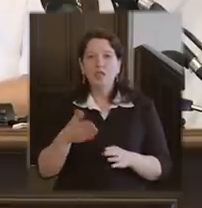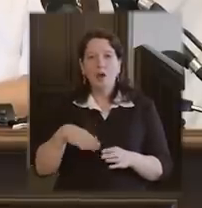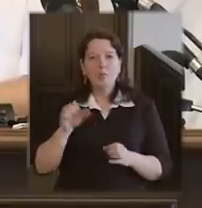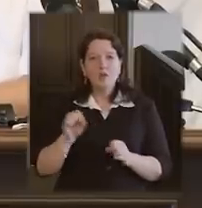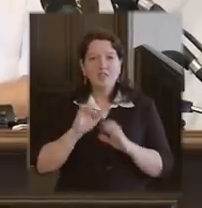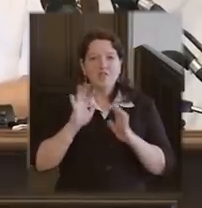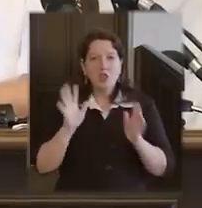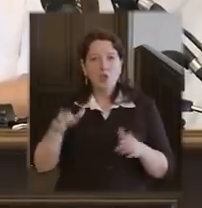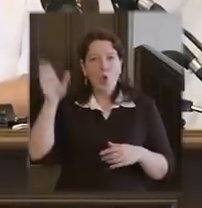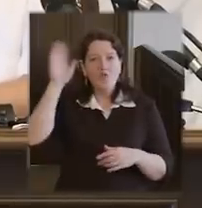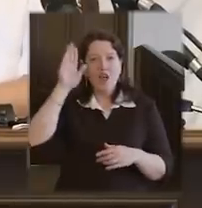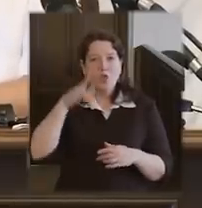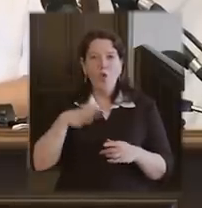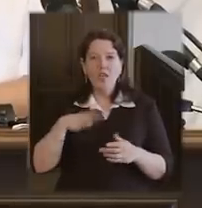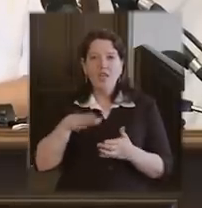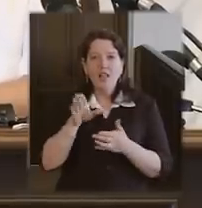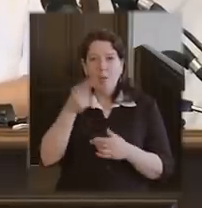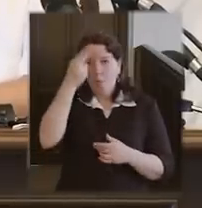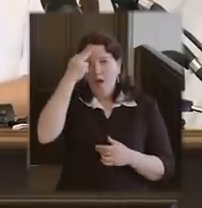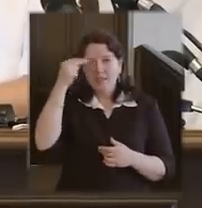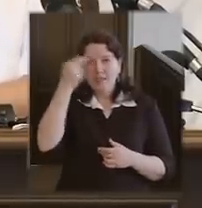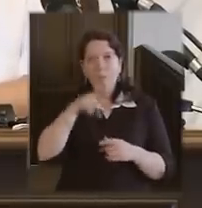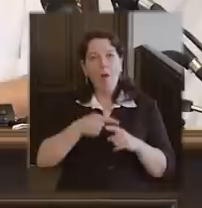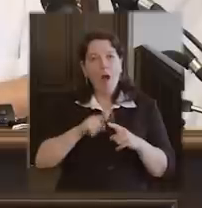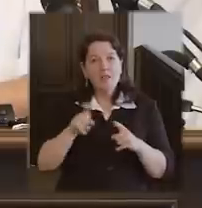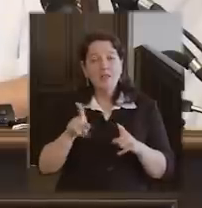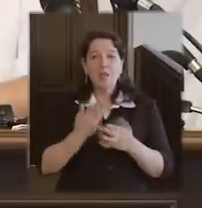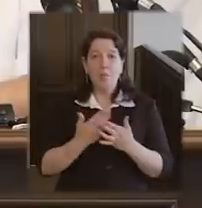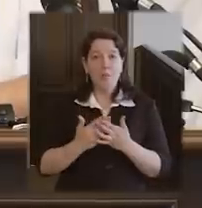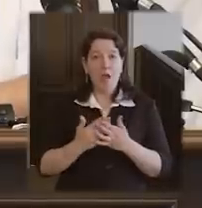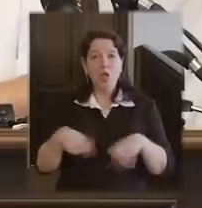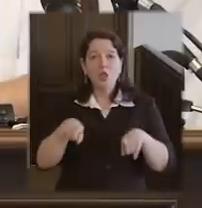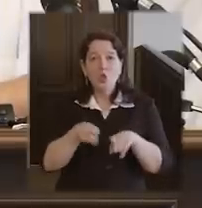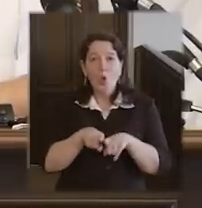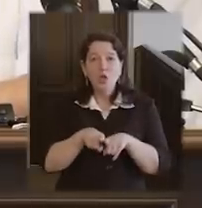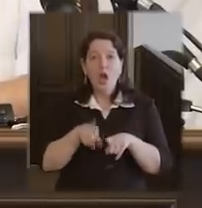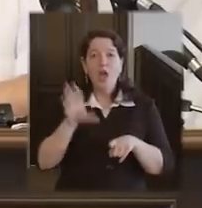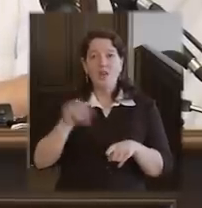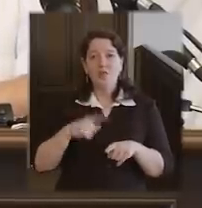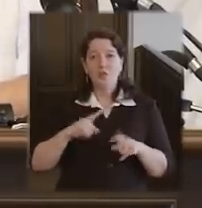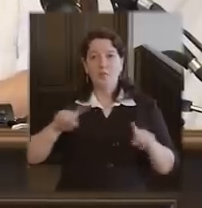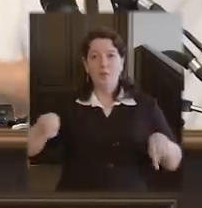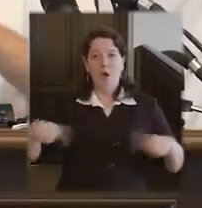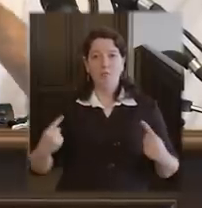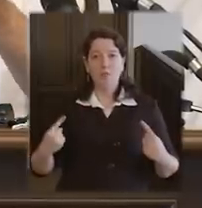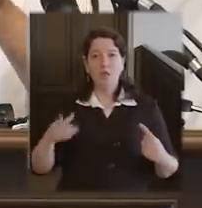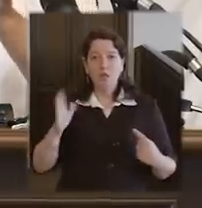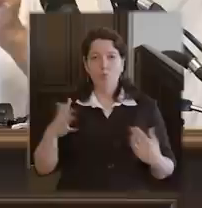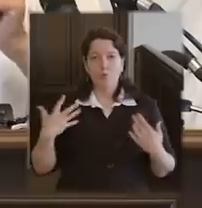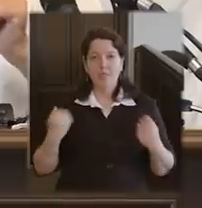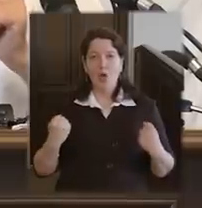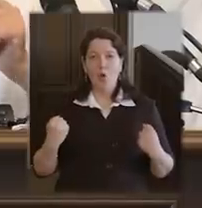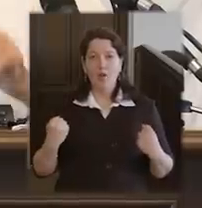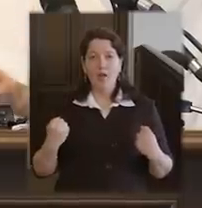сказать, водичкой или каким маслицем помазать, и все в порядке. И вы будете спокойны. Вы слышите, что сделать